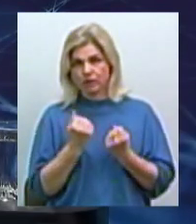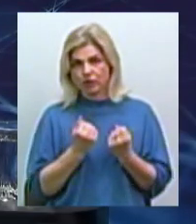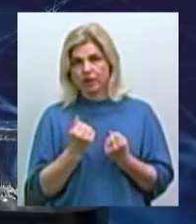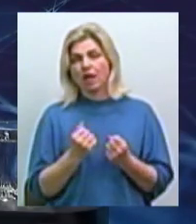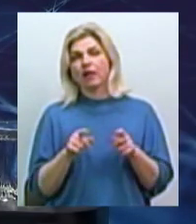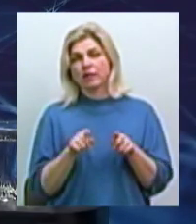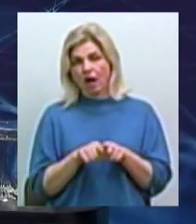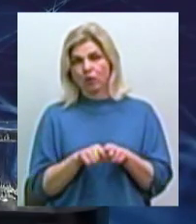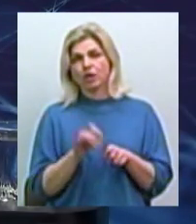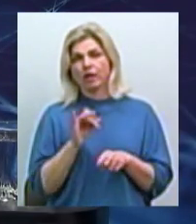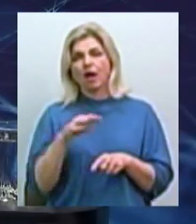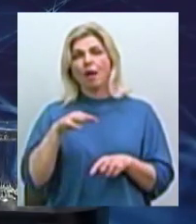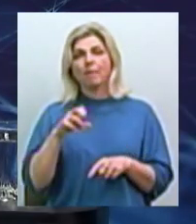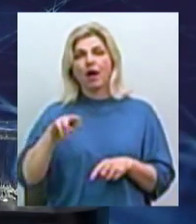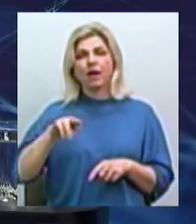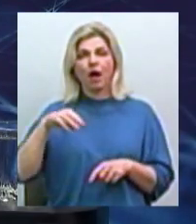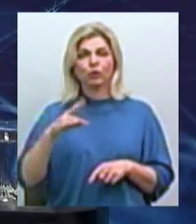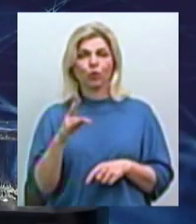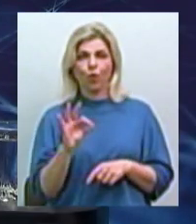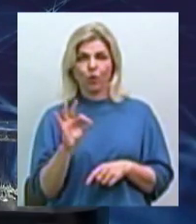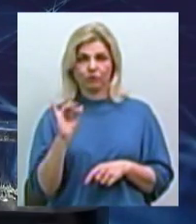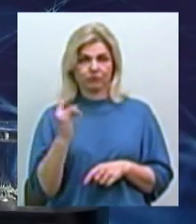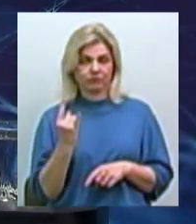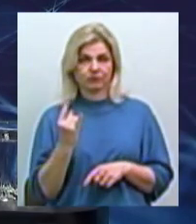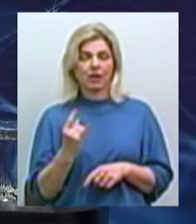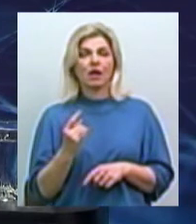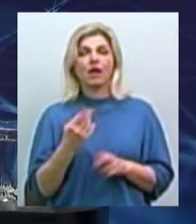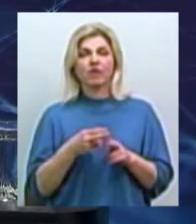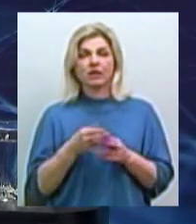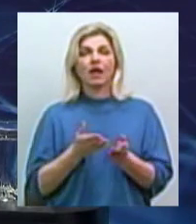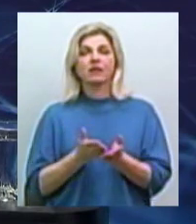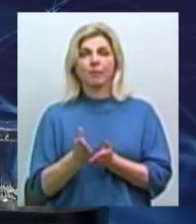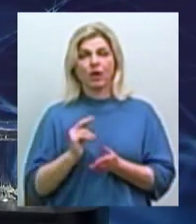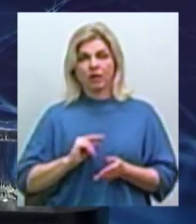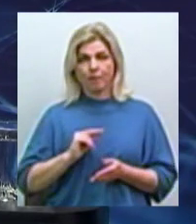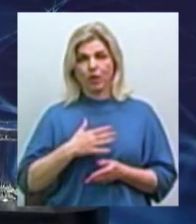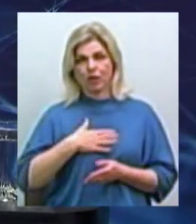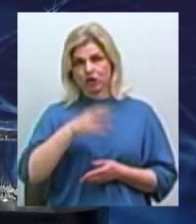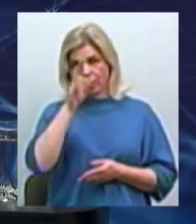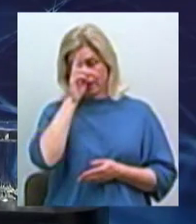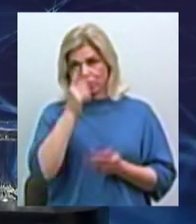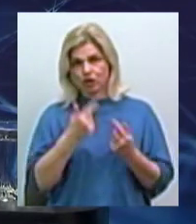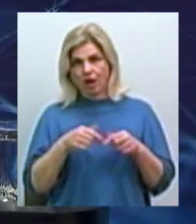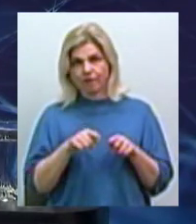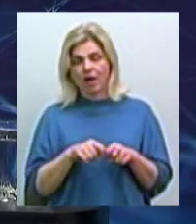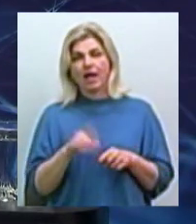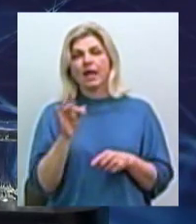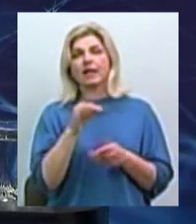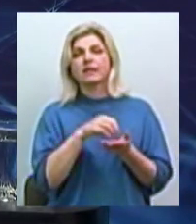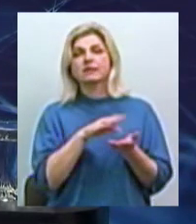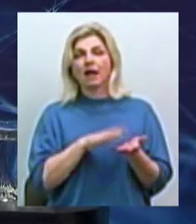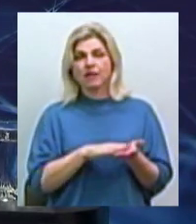також є малятко, яке зараз в цьому напрямку працює наша держава. Тобто